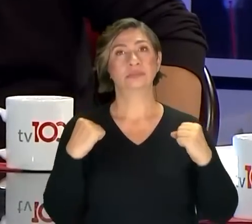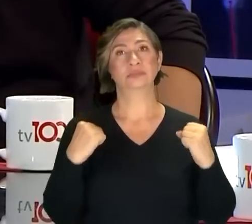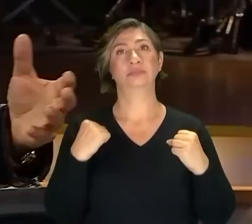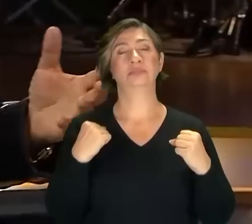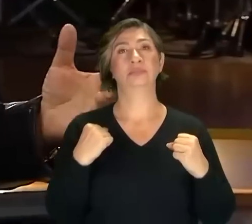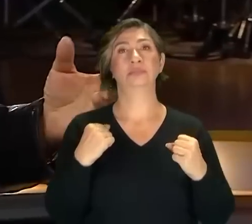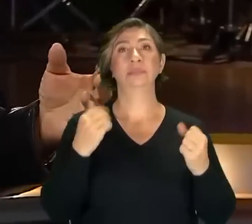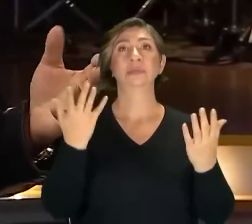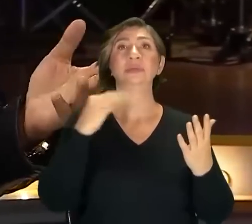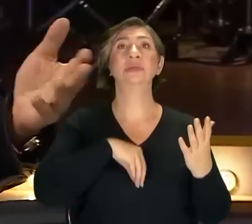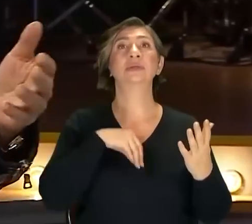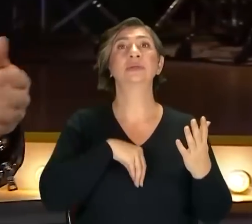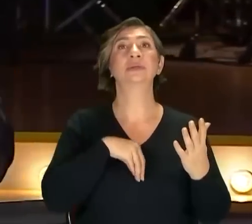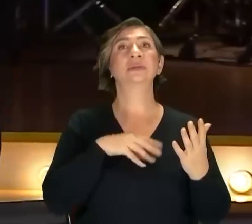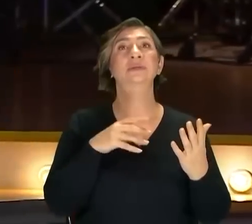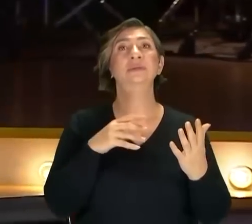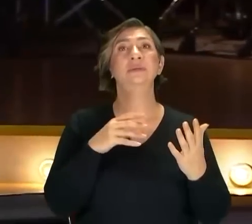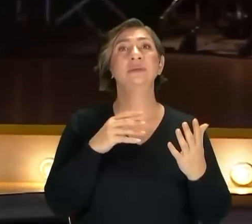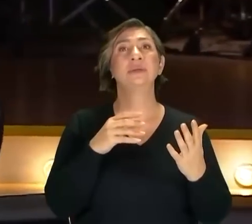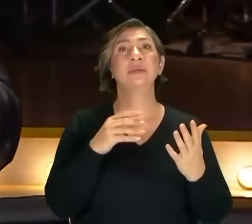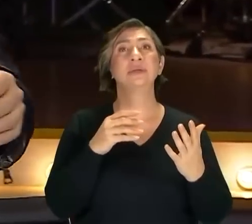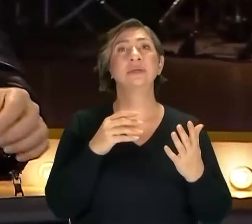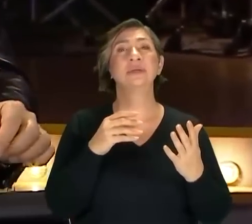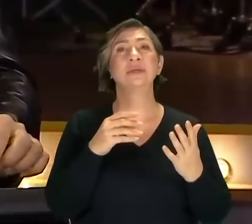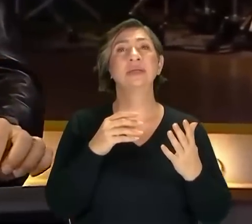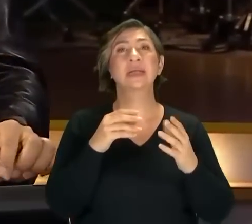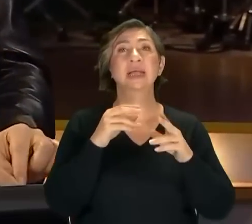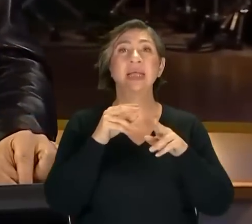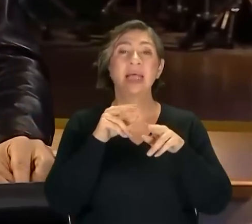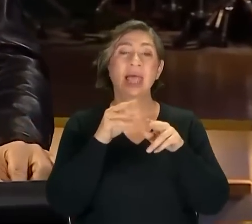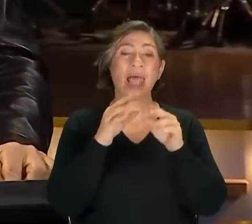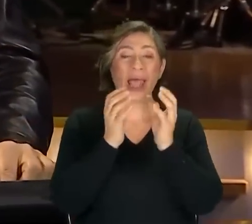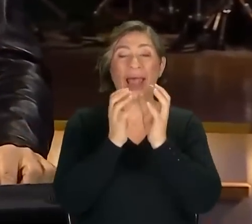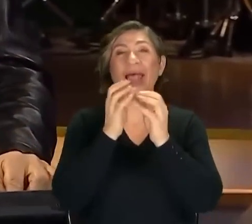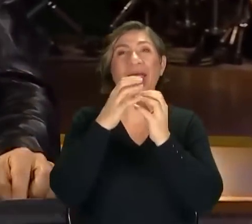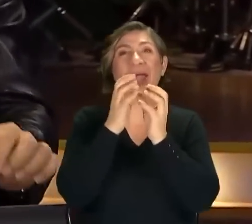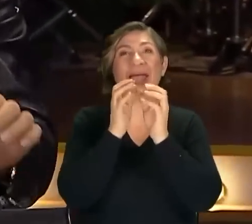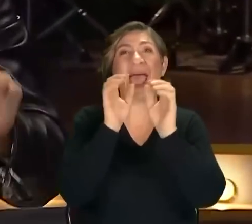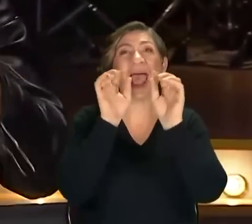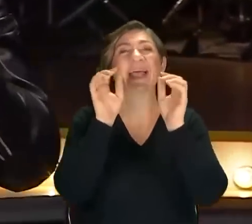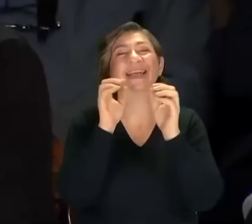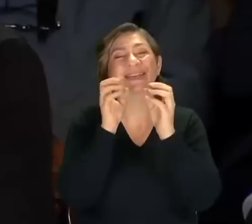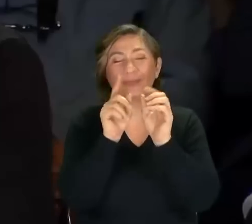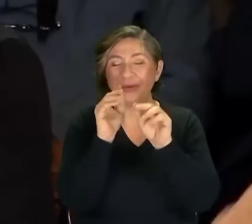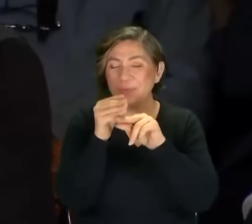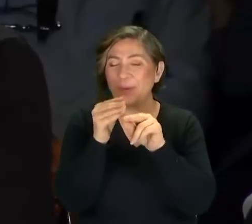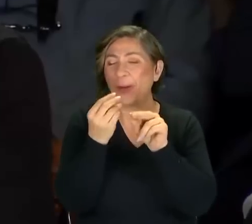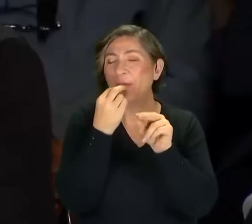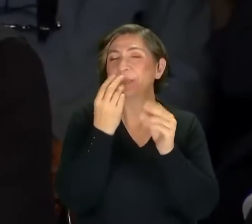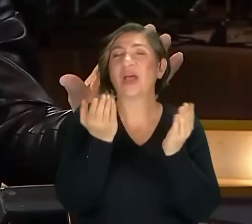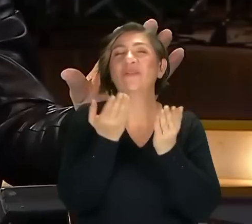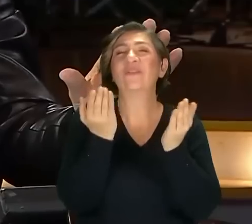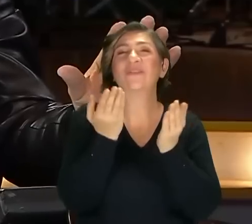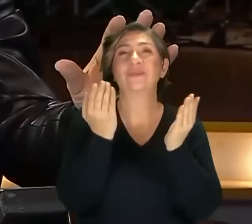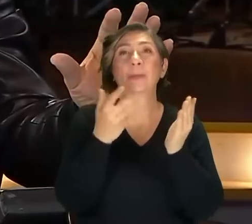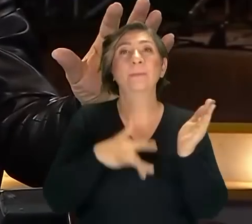böyle. Sanki sanırsın ki şey yedim. Ne o? Kek enginardan küçük bir parça yesedik. Mide o